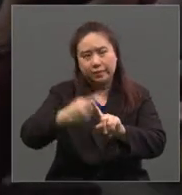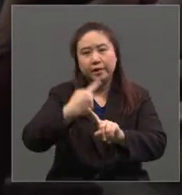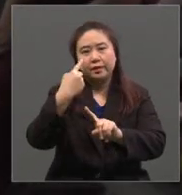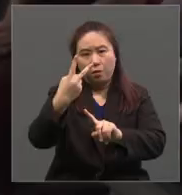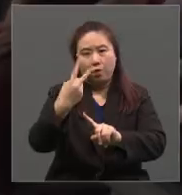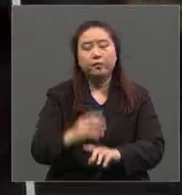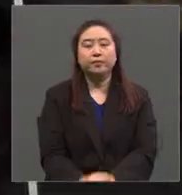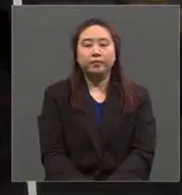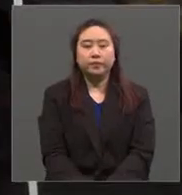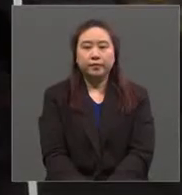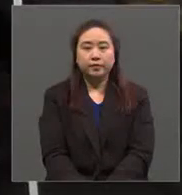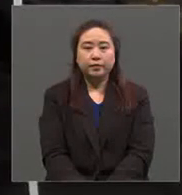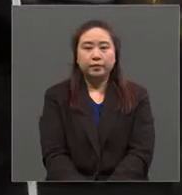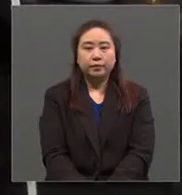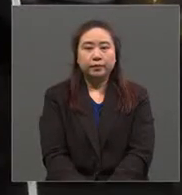ภาพันธ์นี้ค่ะ